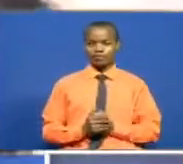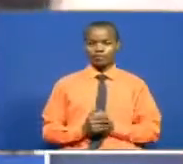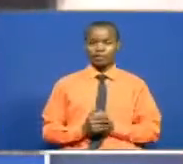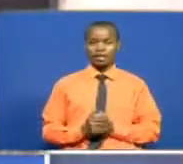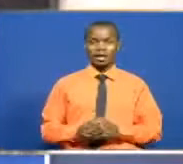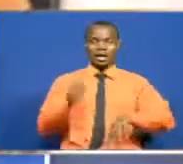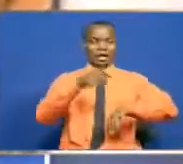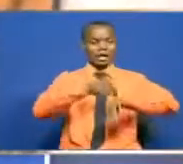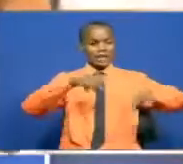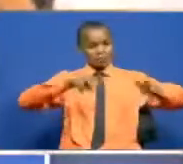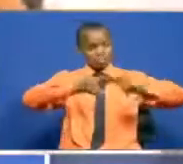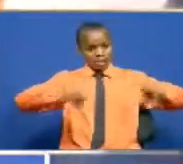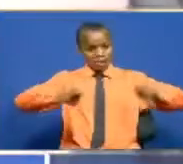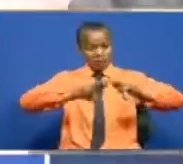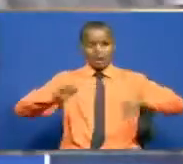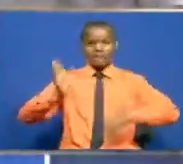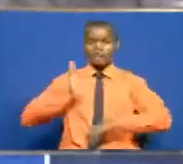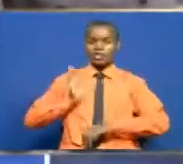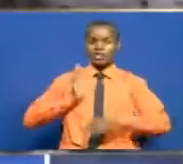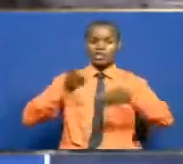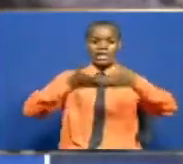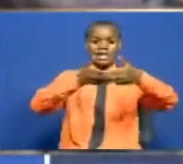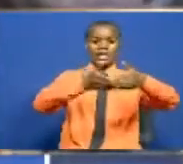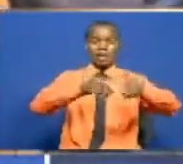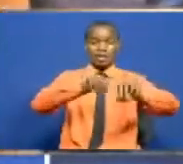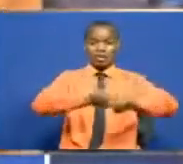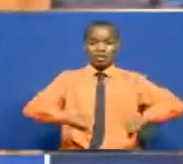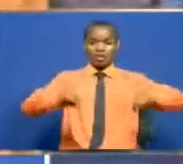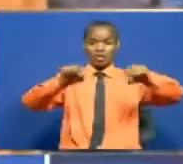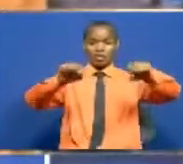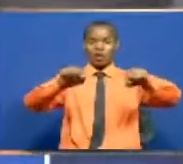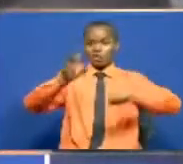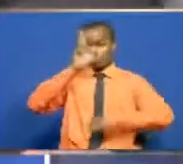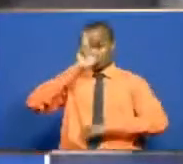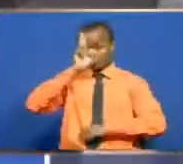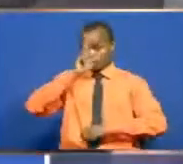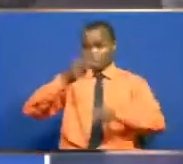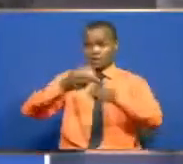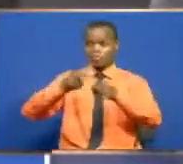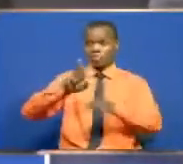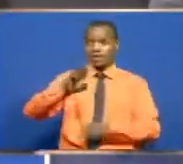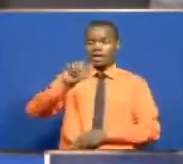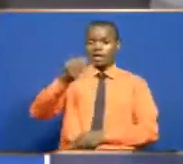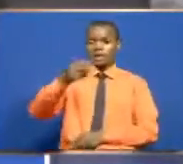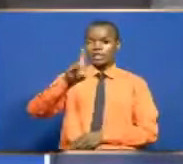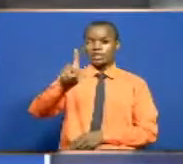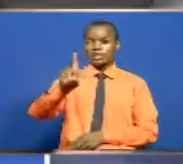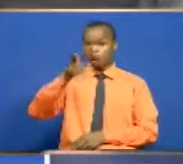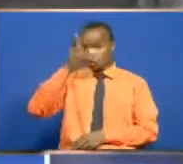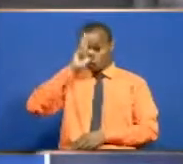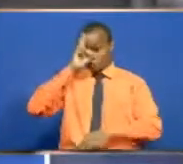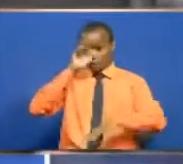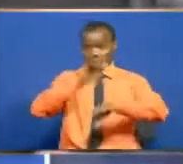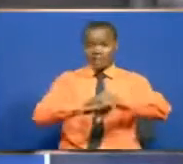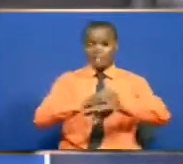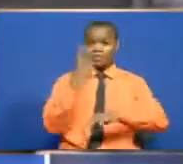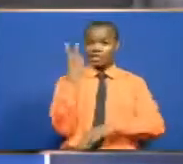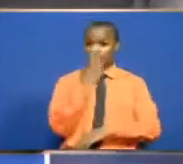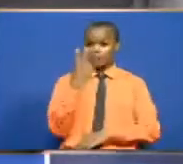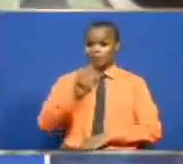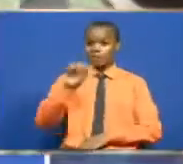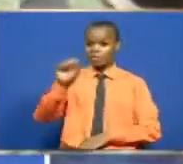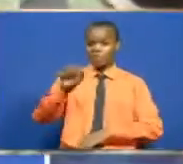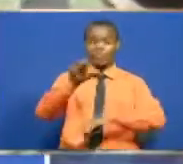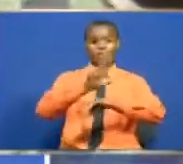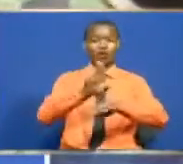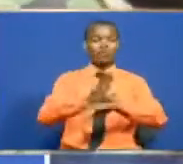Wakati operesheni ya kiusalama iliongozwa na kamanda wa eneo la Nairobi, Rashid Yakub, polisi waliwakamata washukiwa watano ambao wamekuwa wakitumia